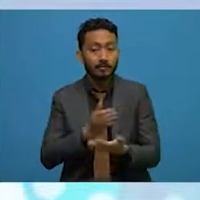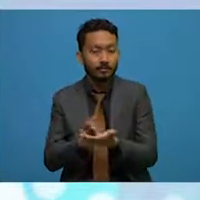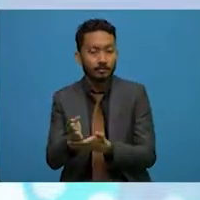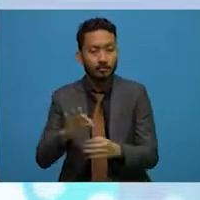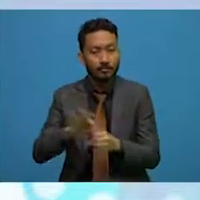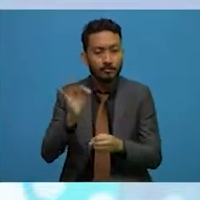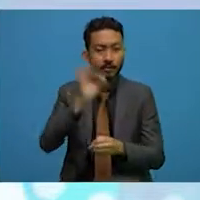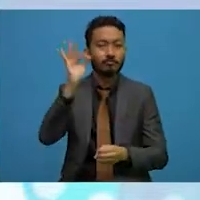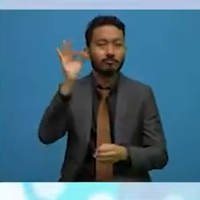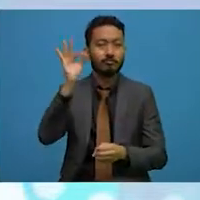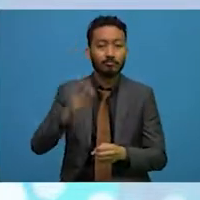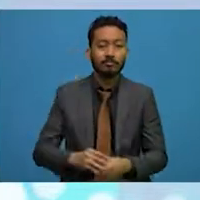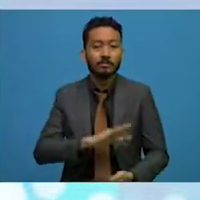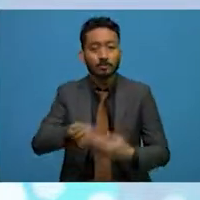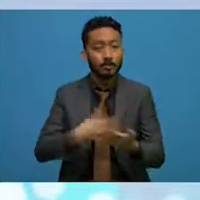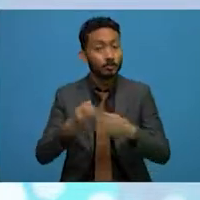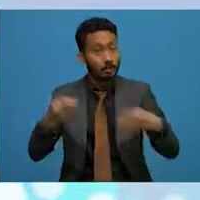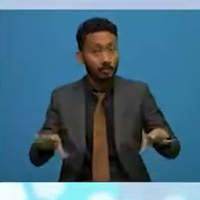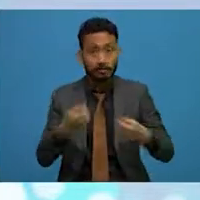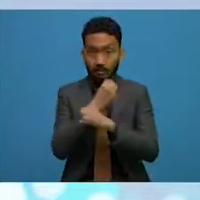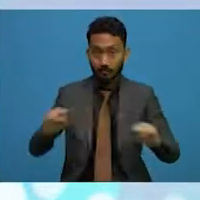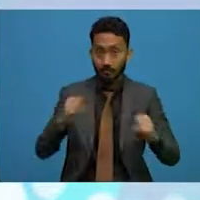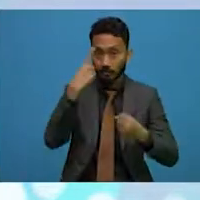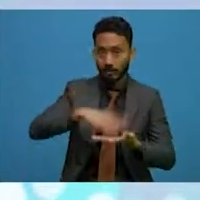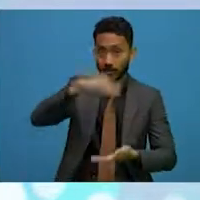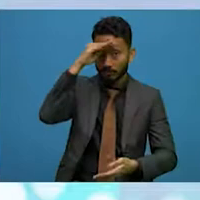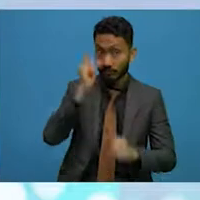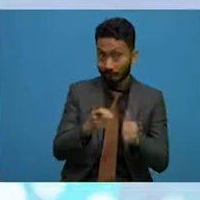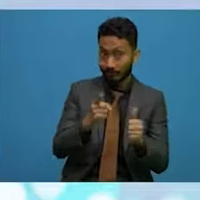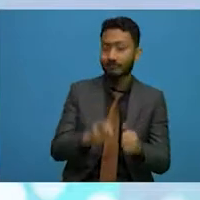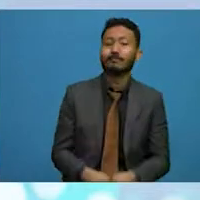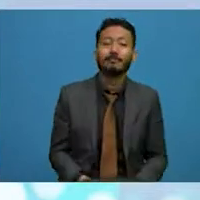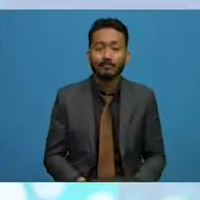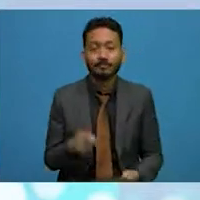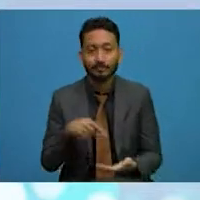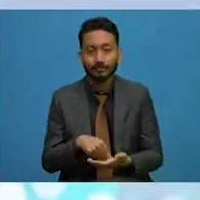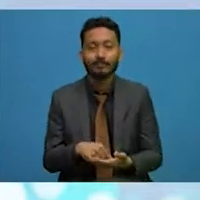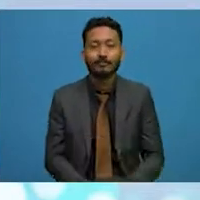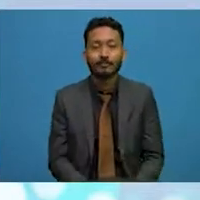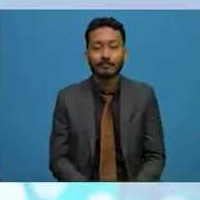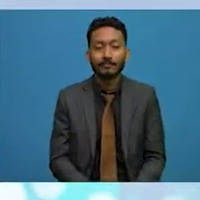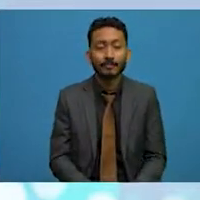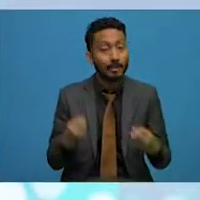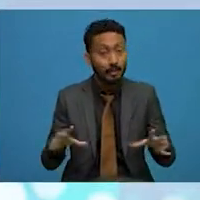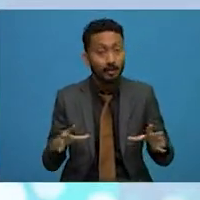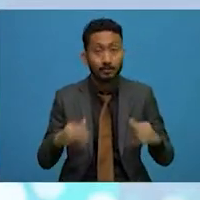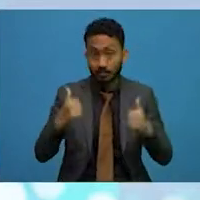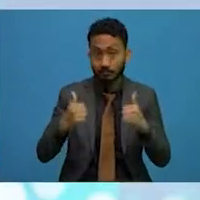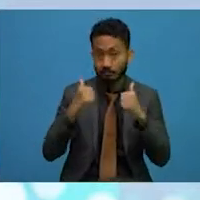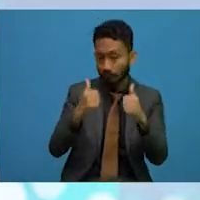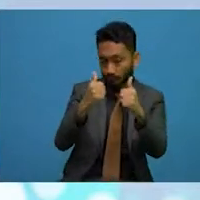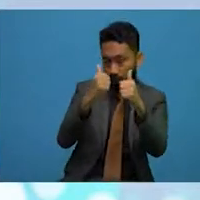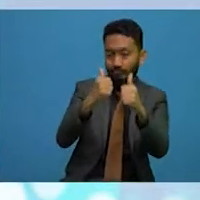bersemangat. Sudahkah pelajar bersedia untuk pembelajaran kita pada hari ini? Oh, sudah.